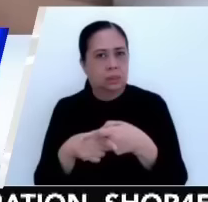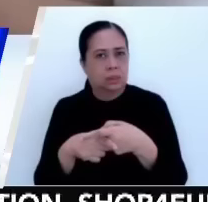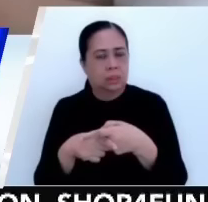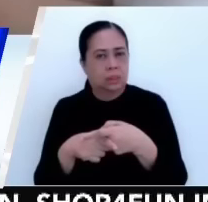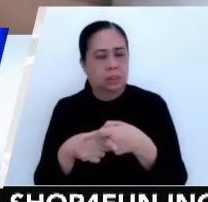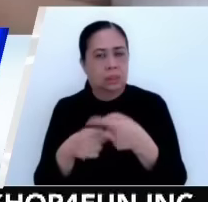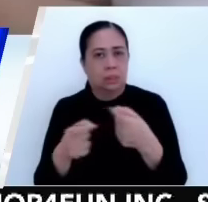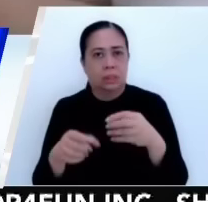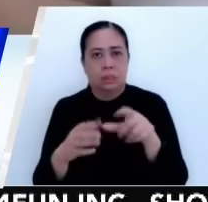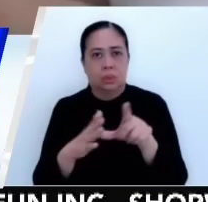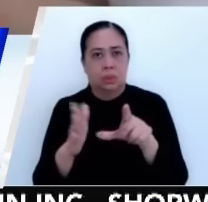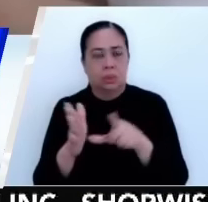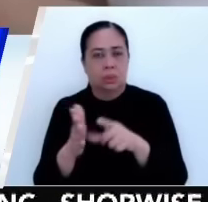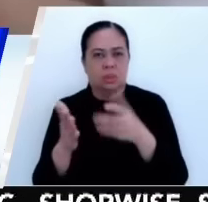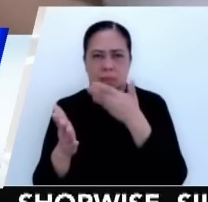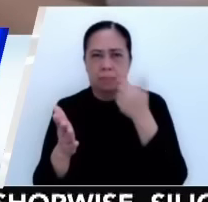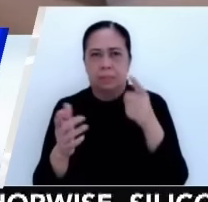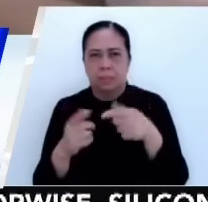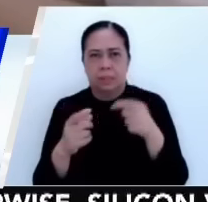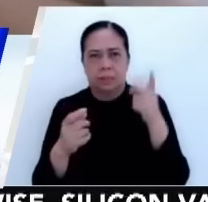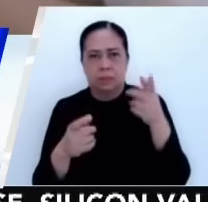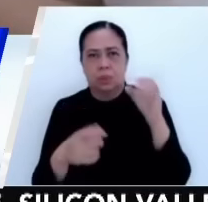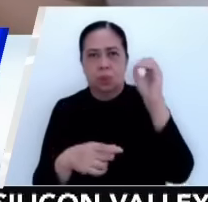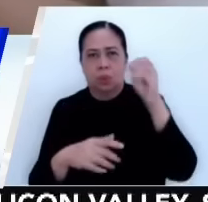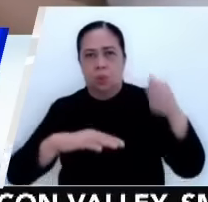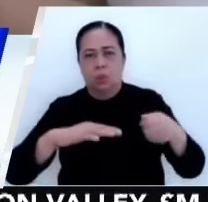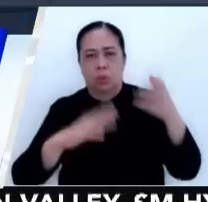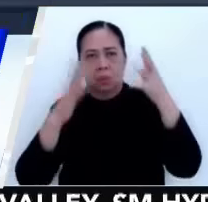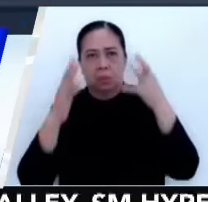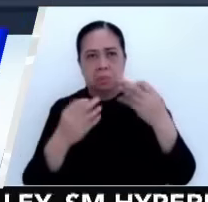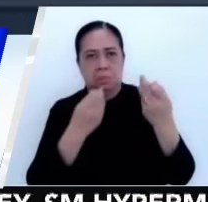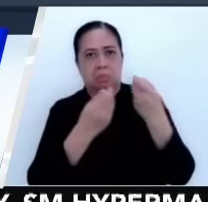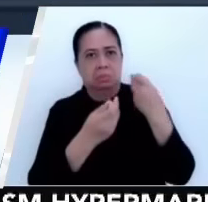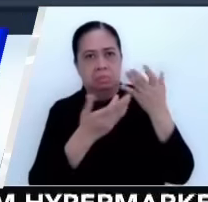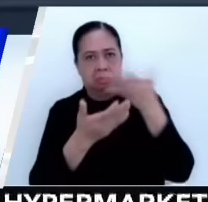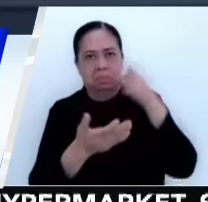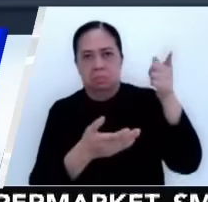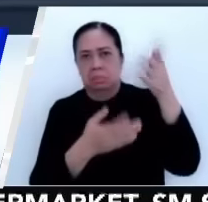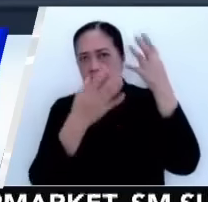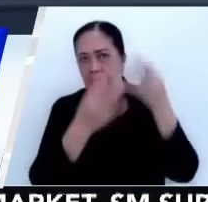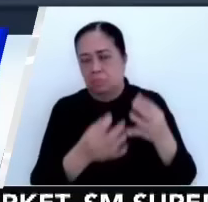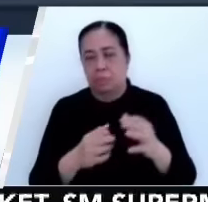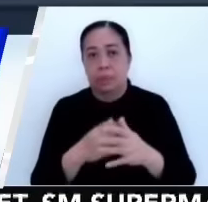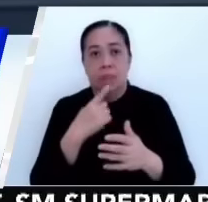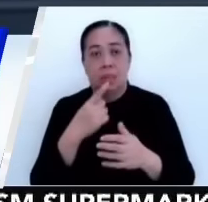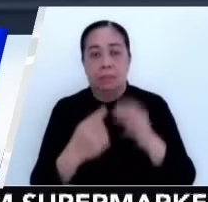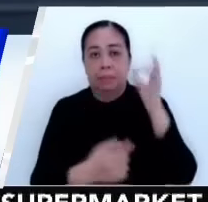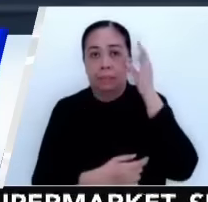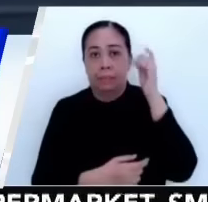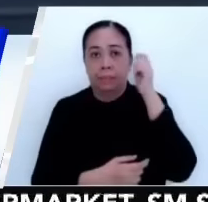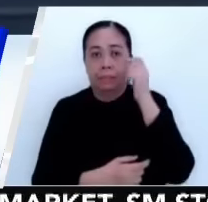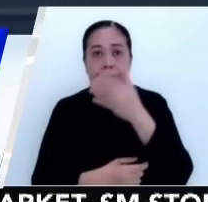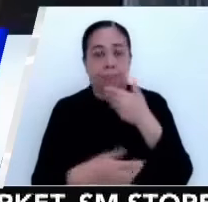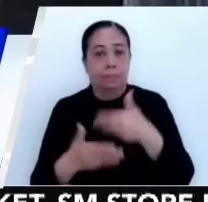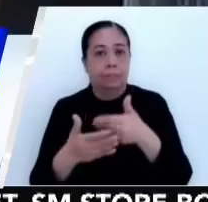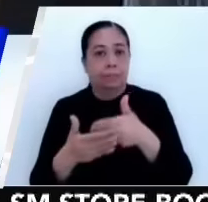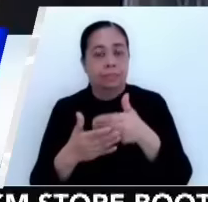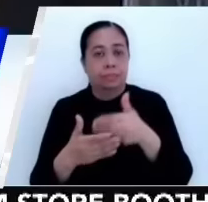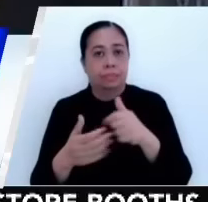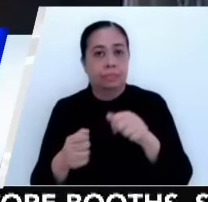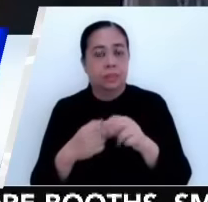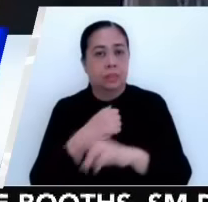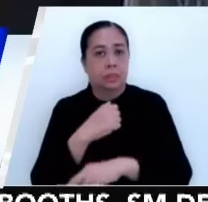But mas mabuti siguro maminig natin ng ombudsman. Baka may paliwanag sila para dito. Sabi ni Tolentino, ang pinakamalapit na judicial region sa